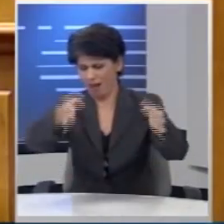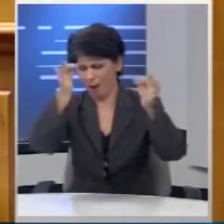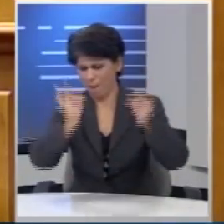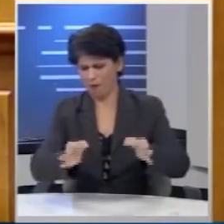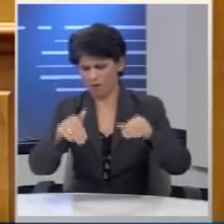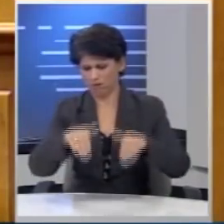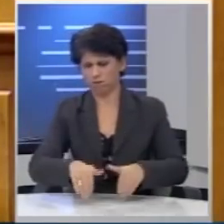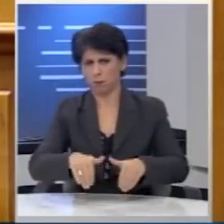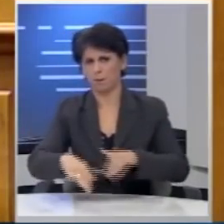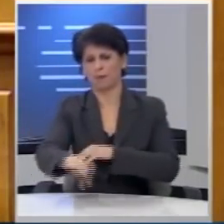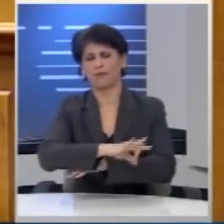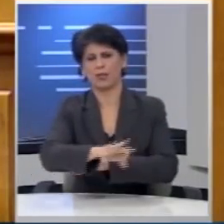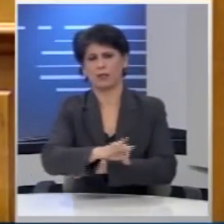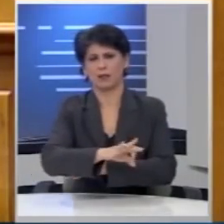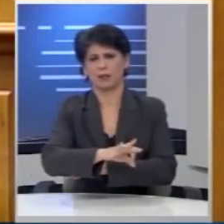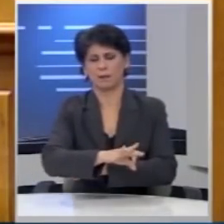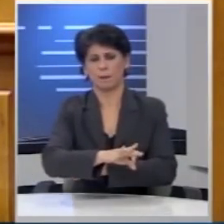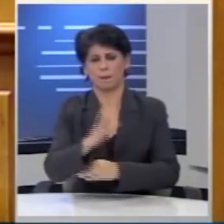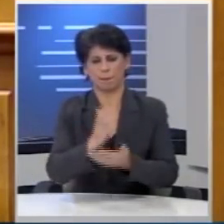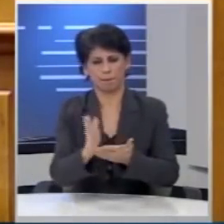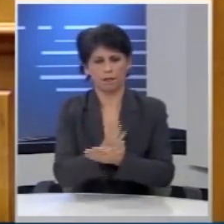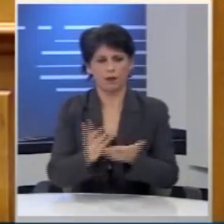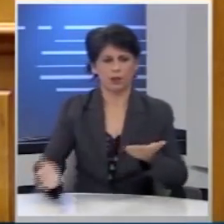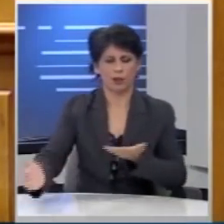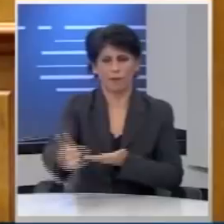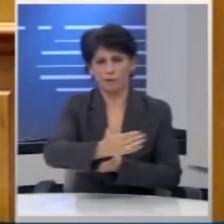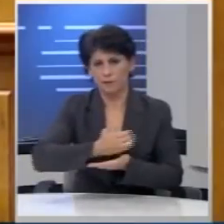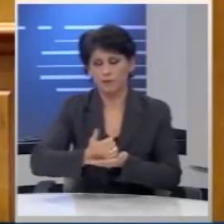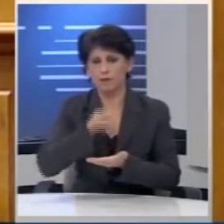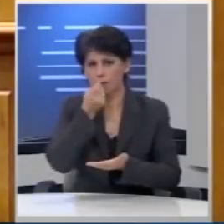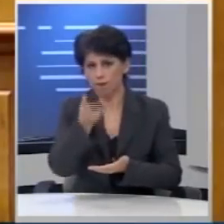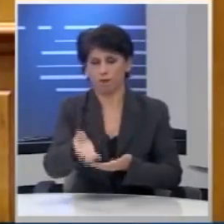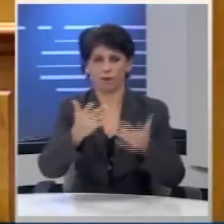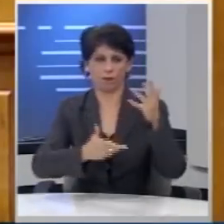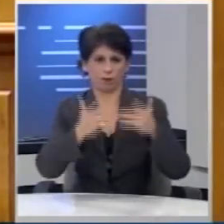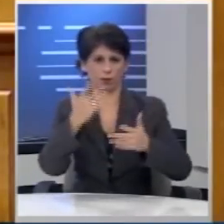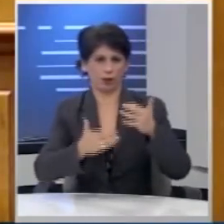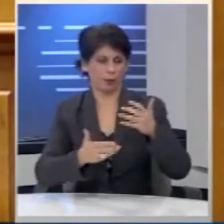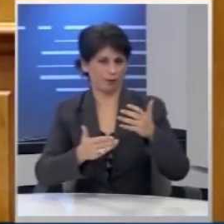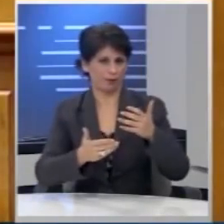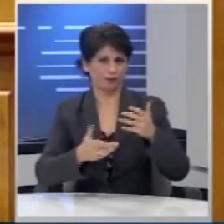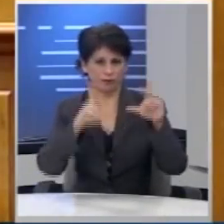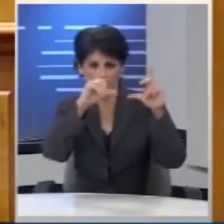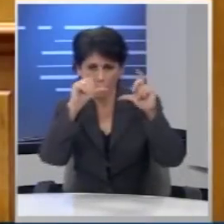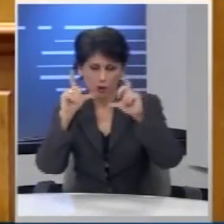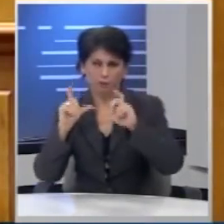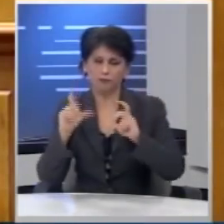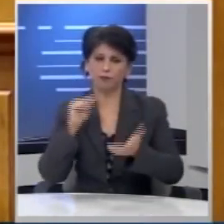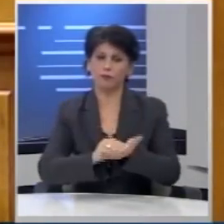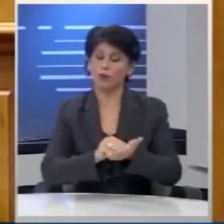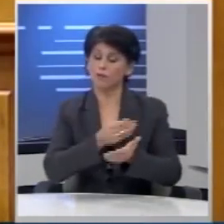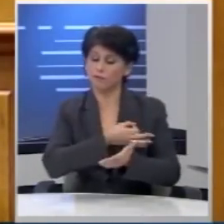απόλυτα συνεπείς στα σχέδιά σας. Η κατανομή των εσόδων και των δαπανών του προϋπολογισμού φωτογραφίζει